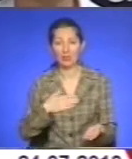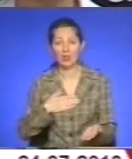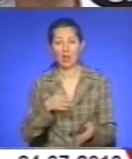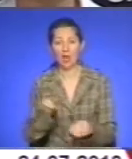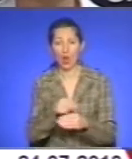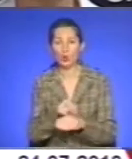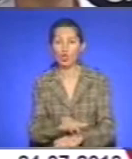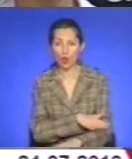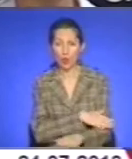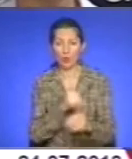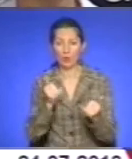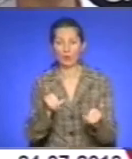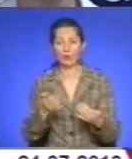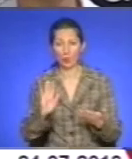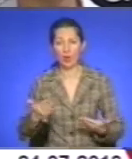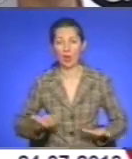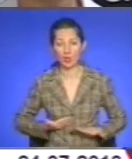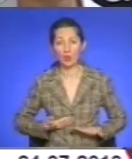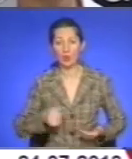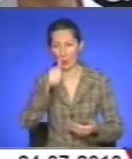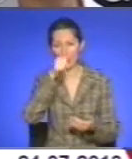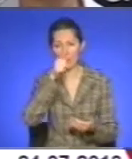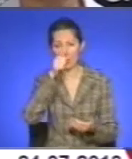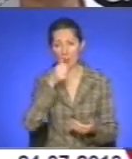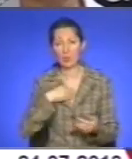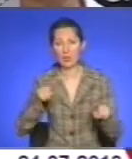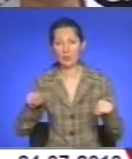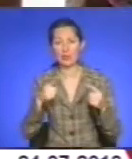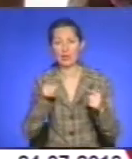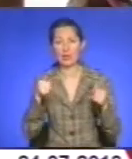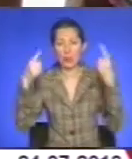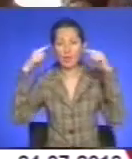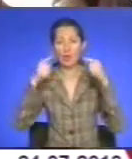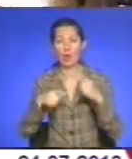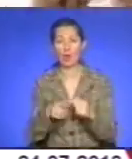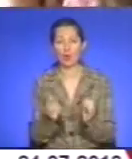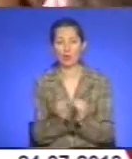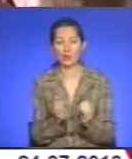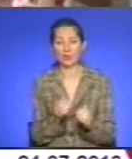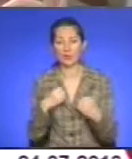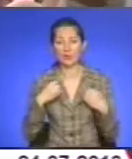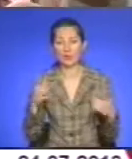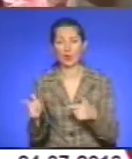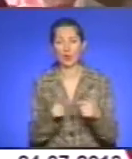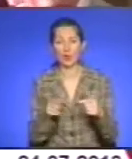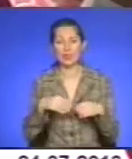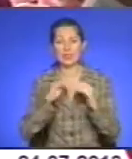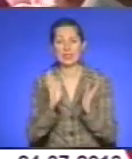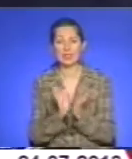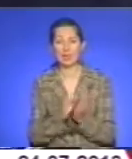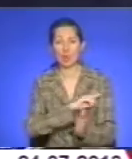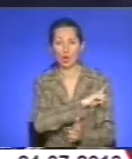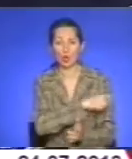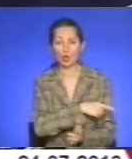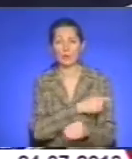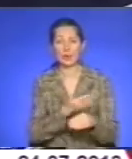Часом вони проживають у нас місяцями в цьому відділенні. Наче ми їм створили малесеньку казку. Свято для дітей готували спільними зусиллями.